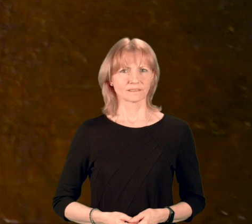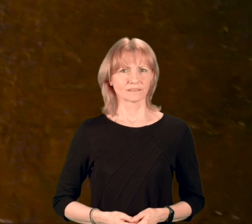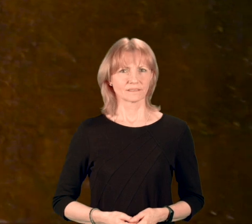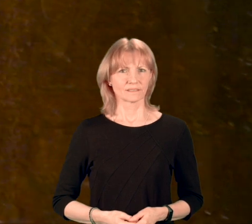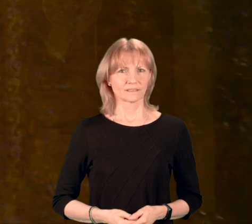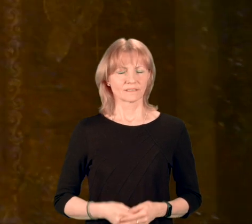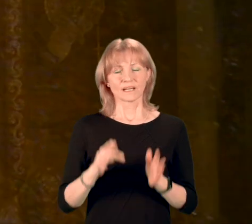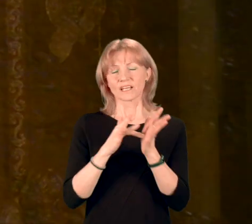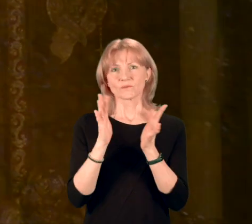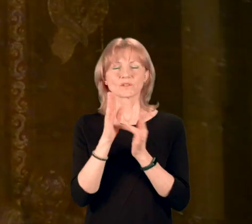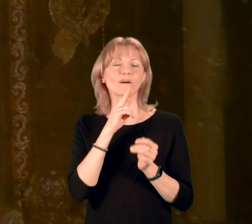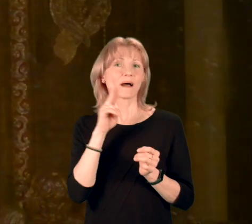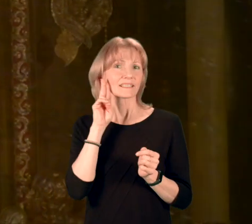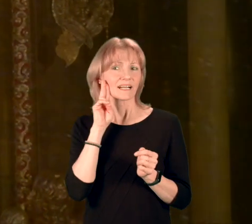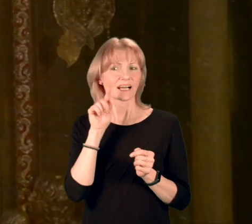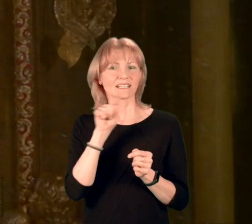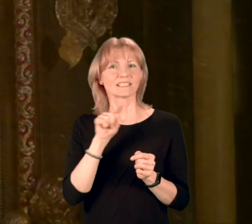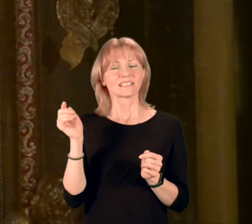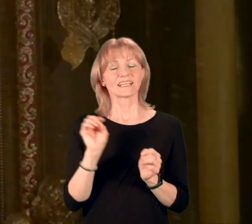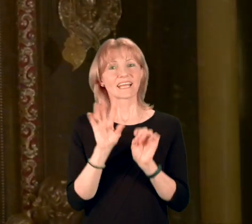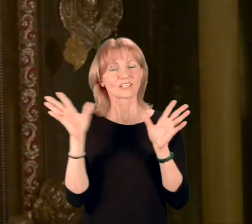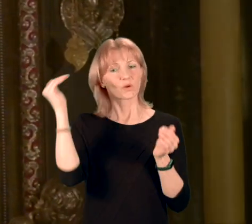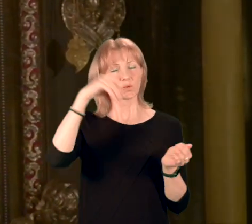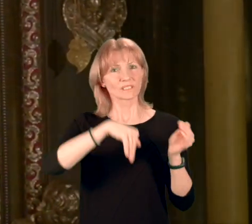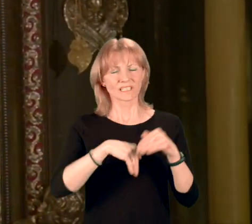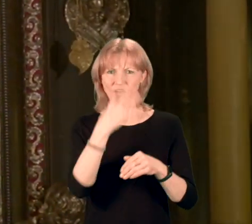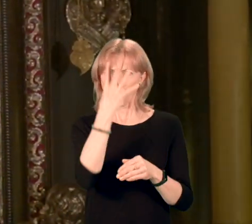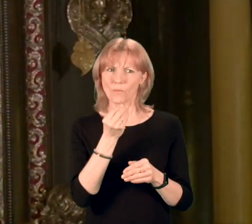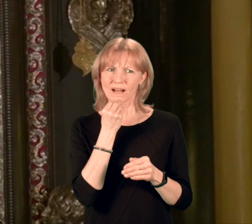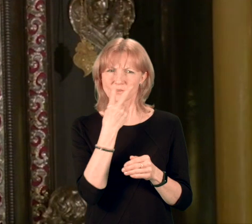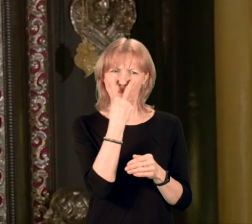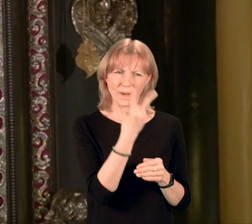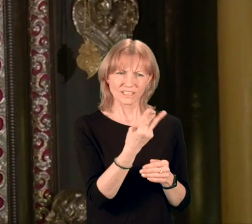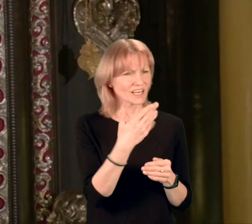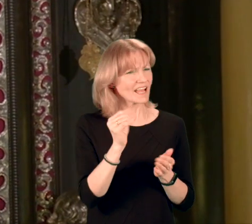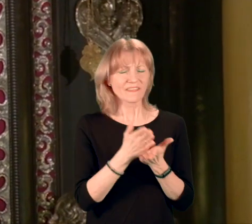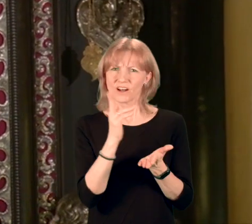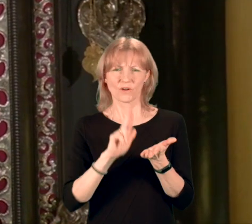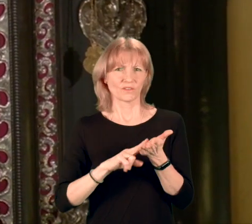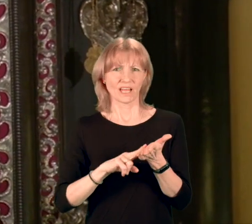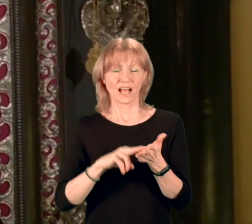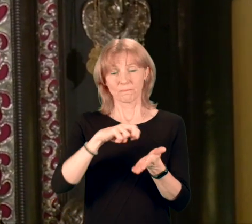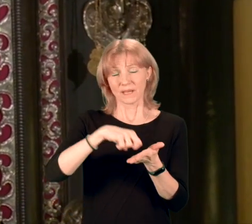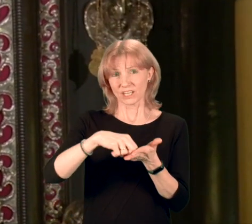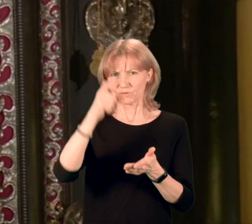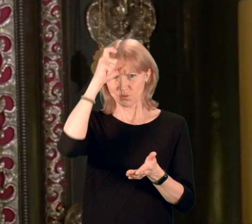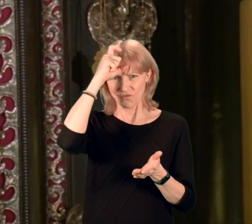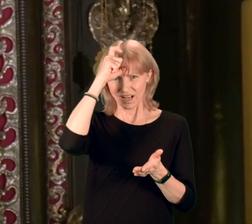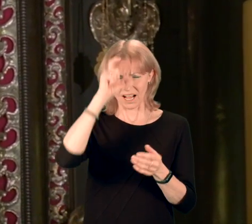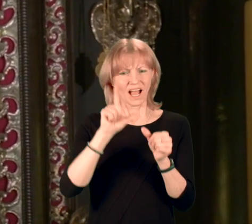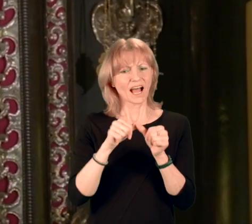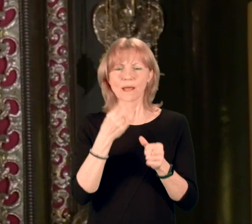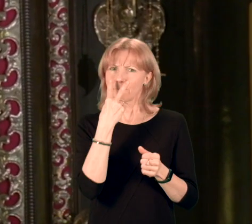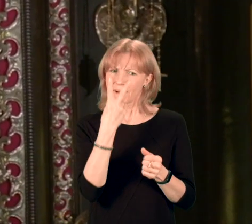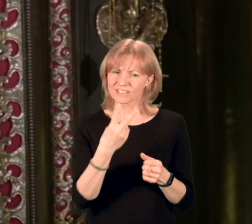KONIEC Jezusowa Matka z jasnogórskiego wizerunku spogląda nie tyle na przybywających tu pielgrzymów, co patrzy